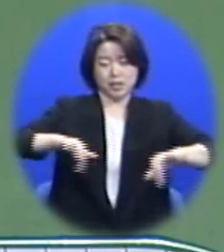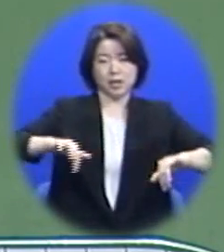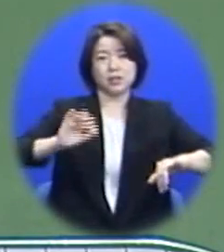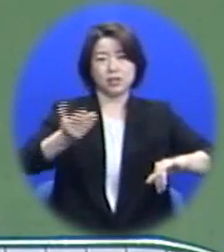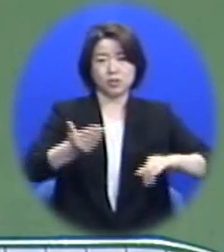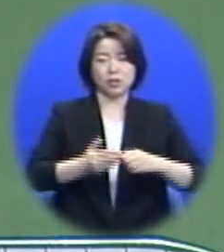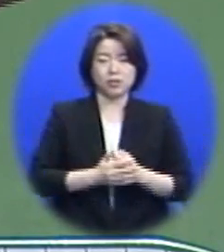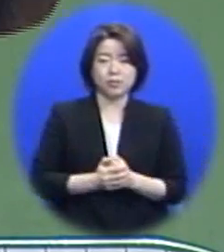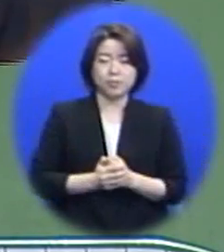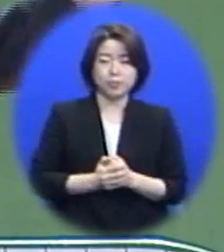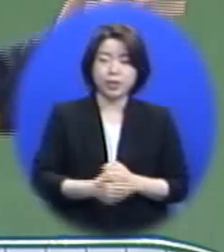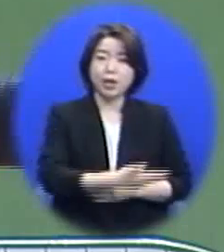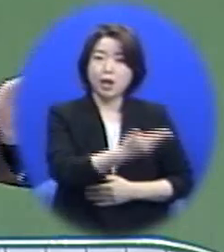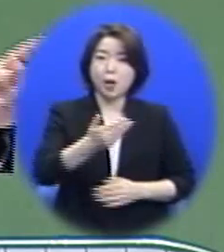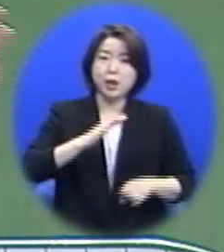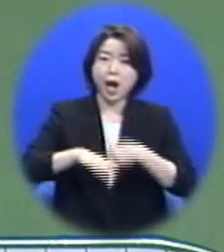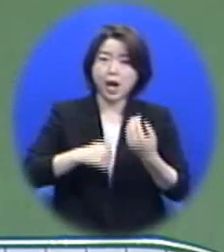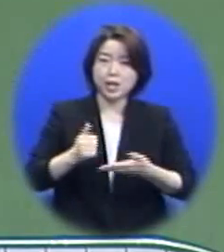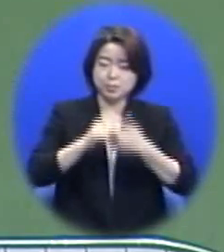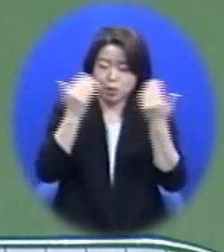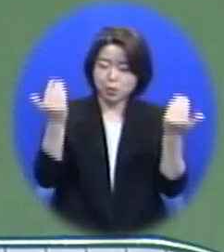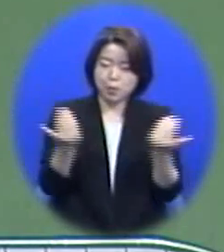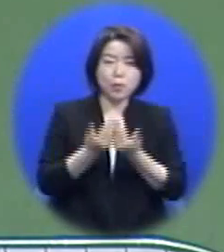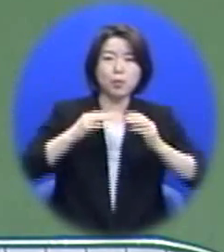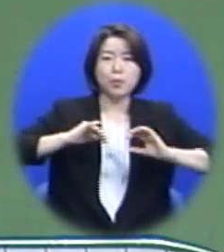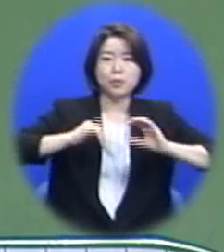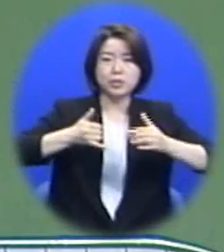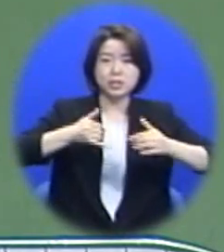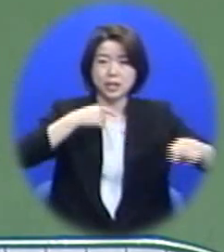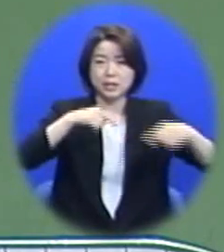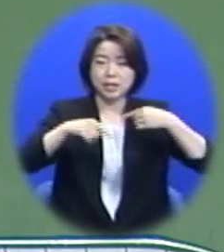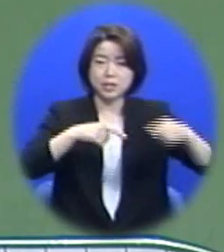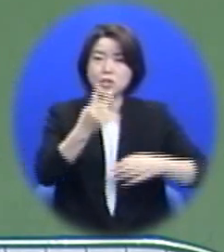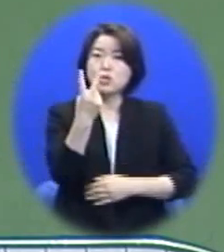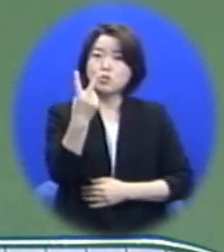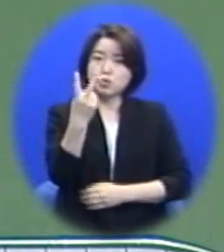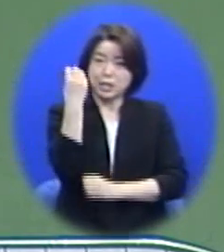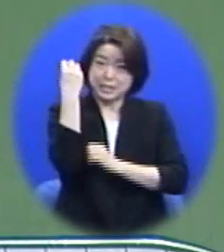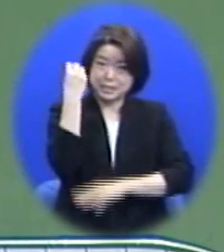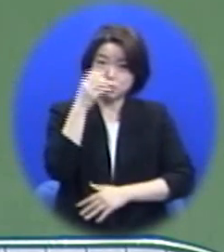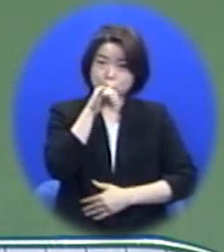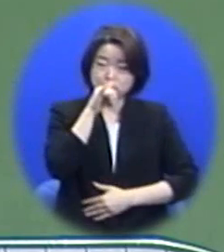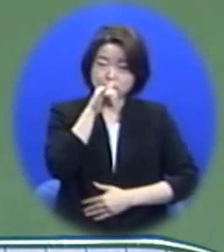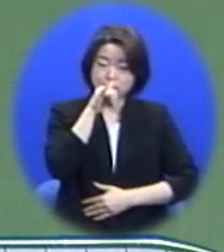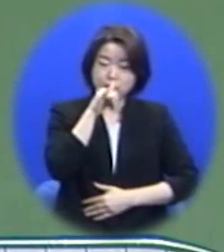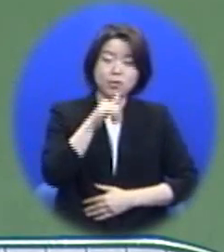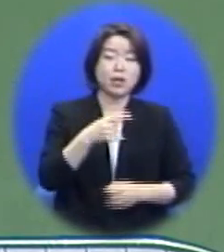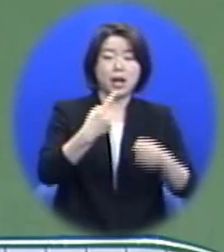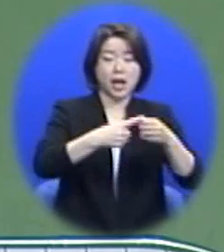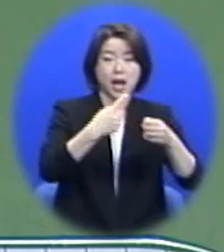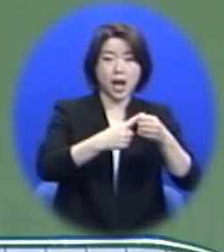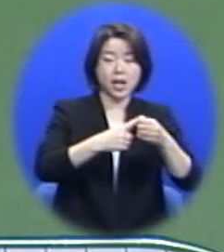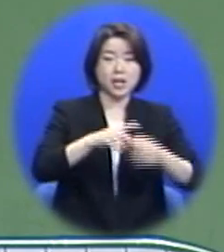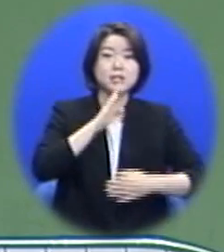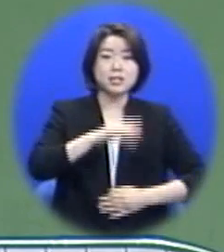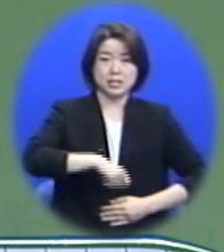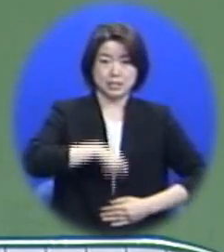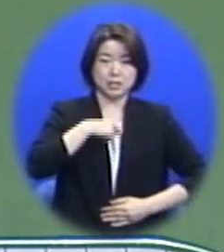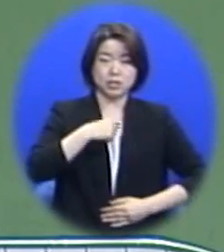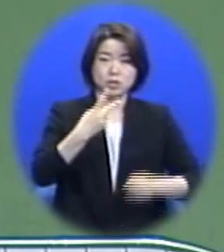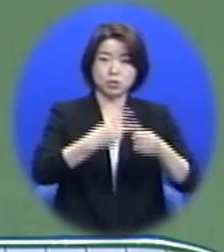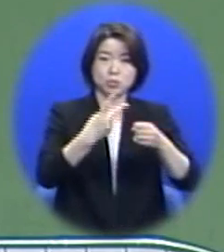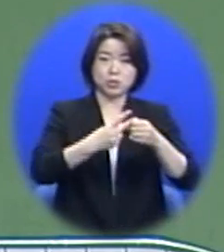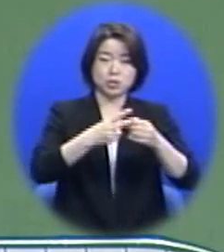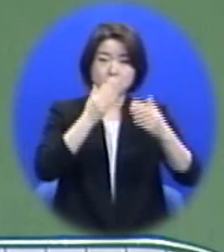여러분 하나님이 온 세상을 통치하는 두 가지 기초가 있는데 하나는 정의와 또 하나는 공평합니다 2절